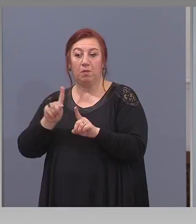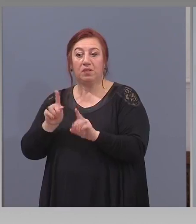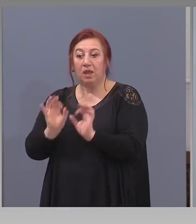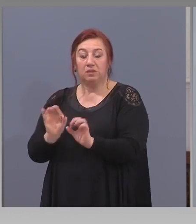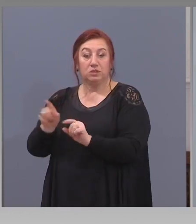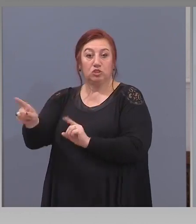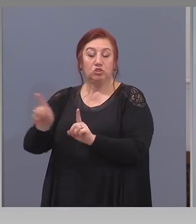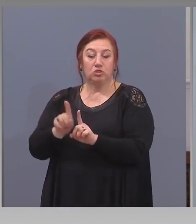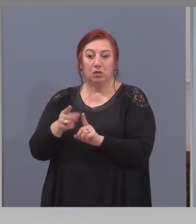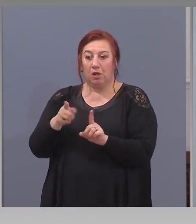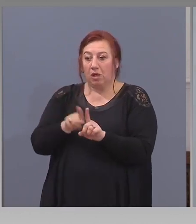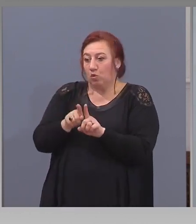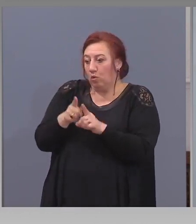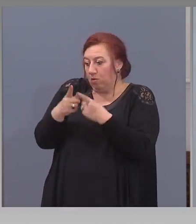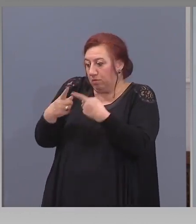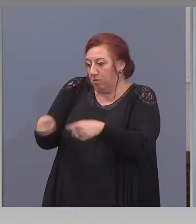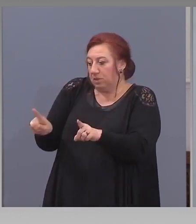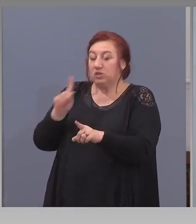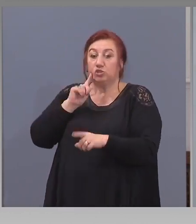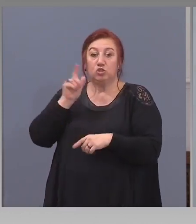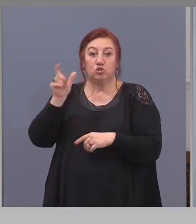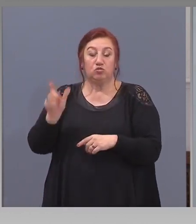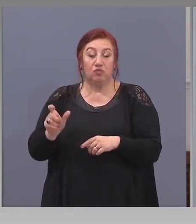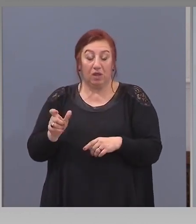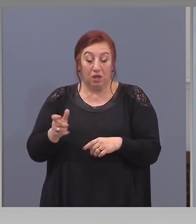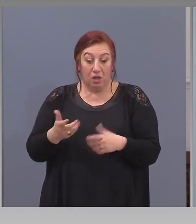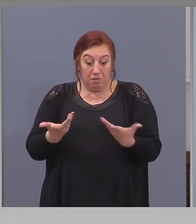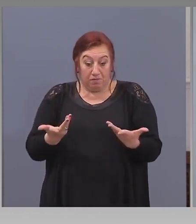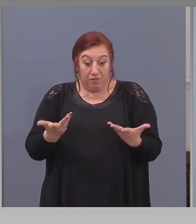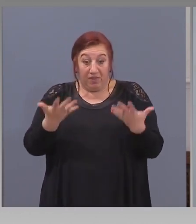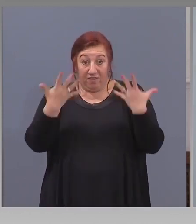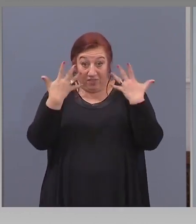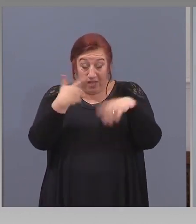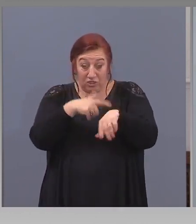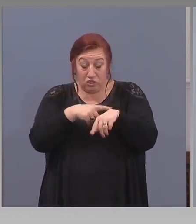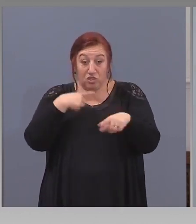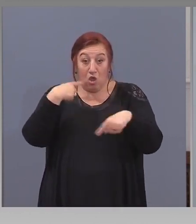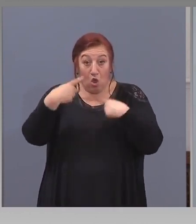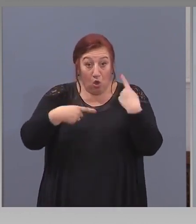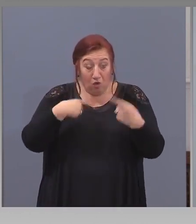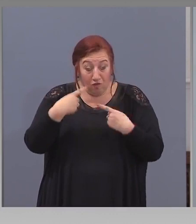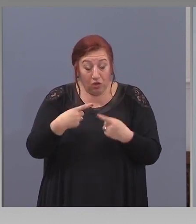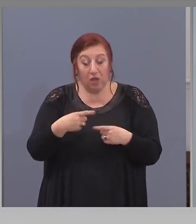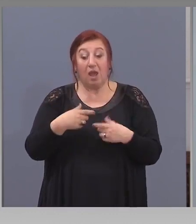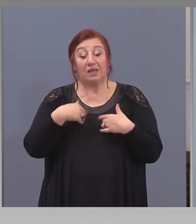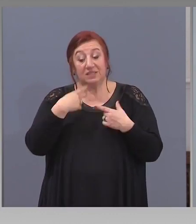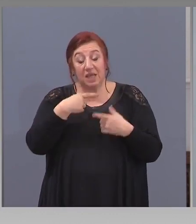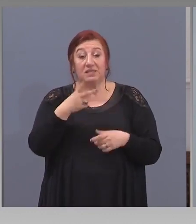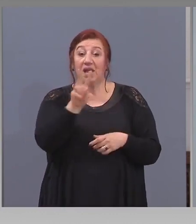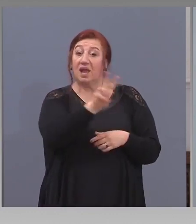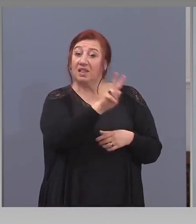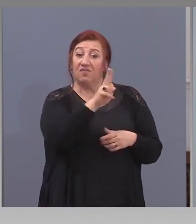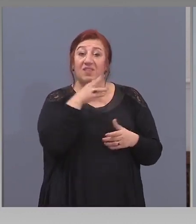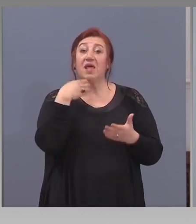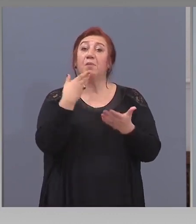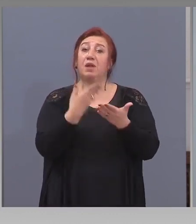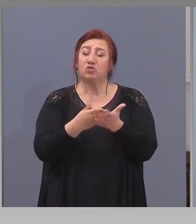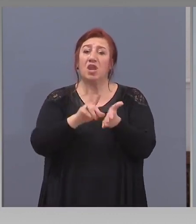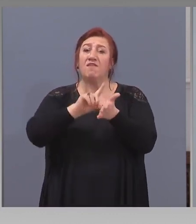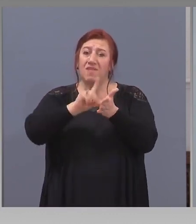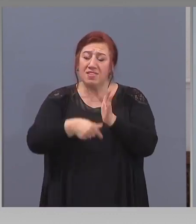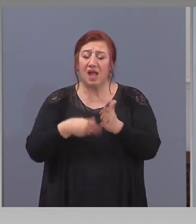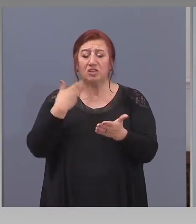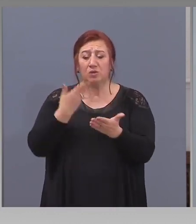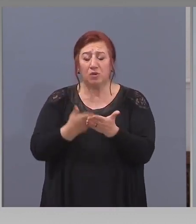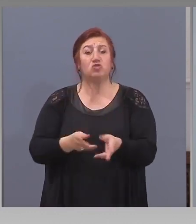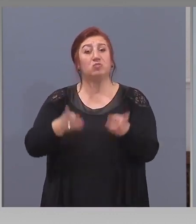С някой различен. А в 10 си говорихме. Аз му казах и двете ти предложения веднага ще бъдат гласувани, защото